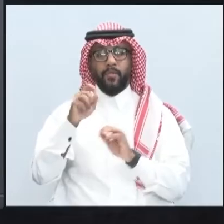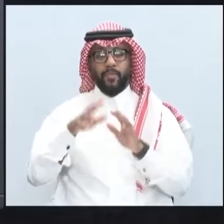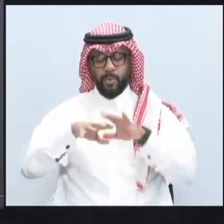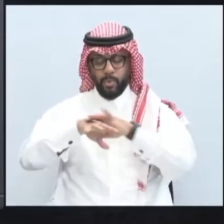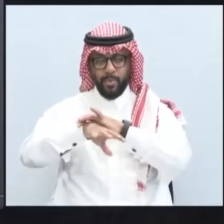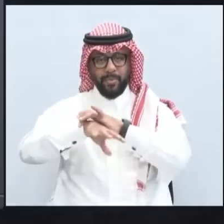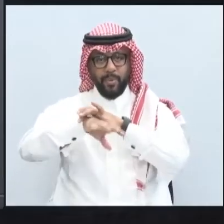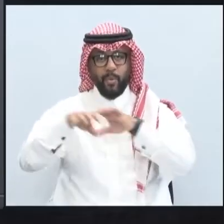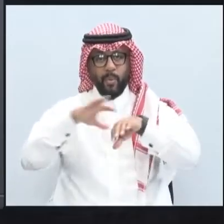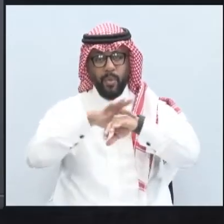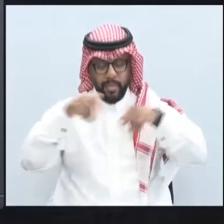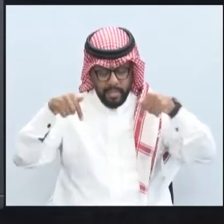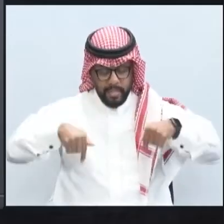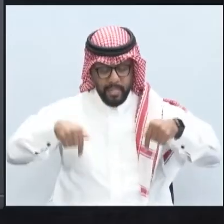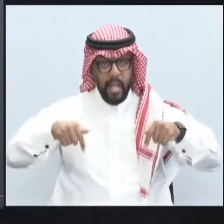اما